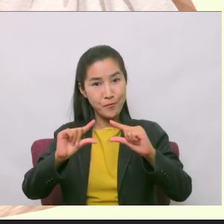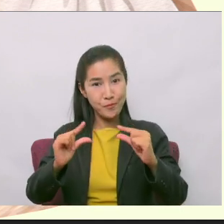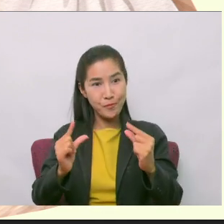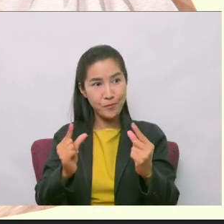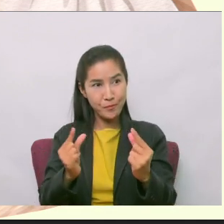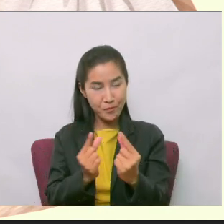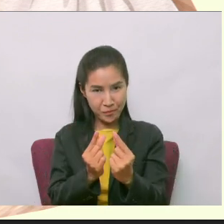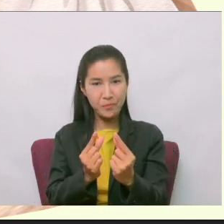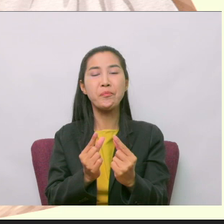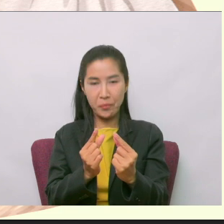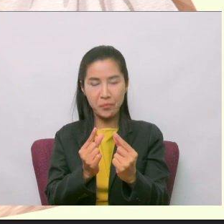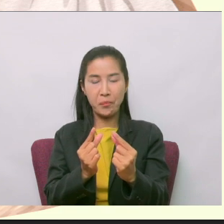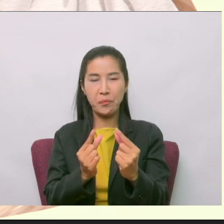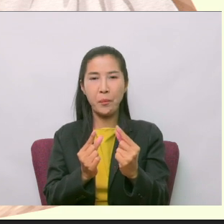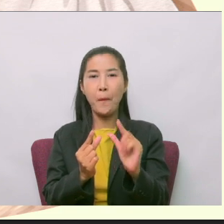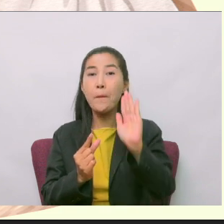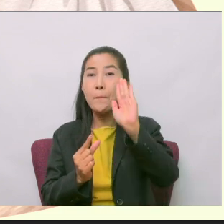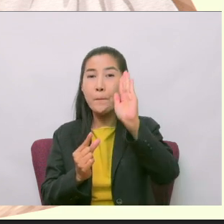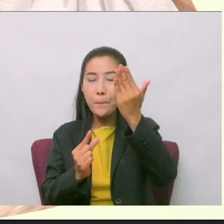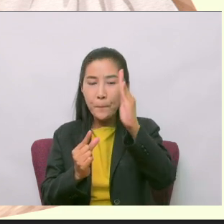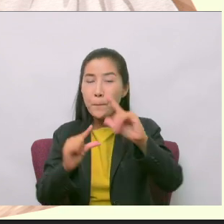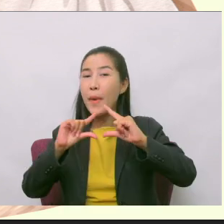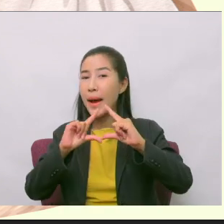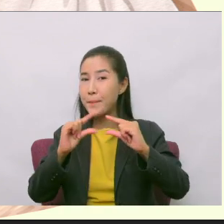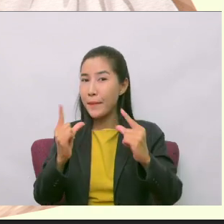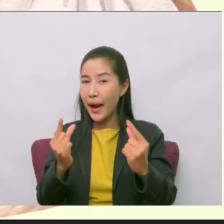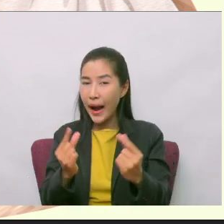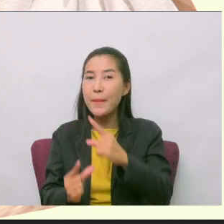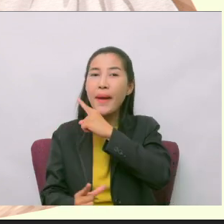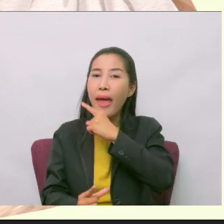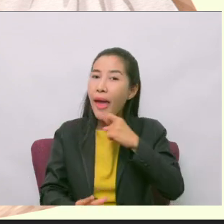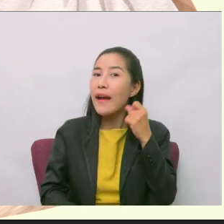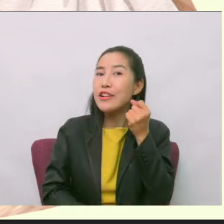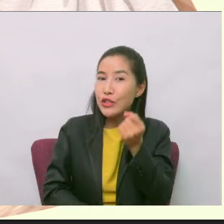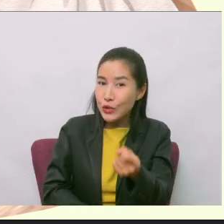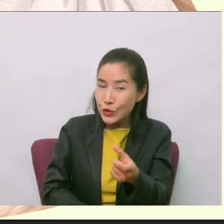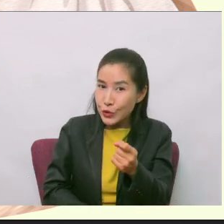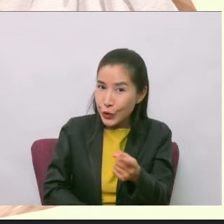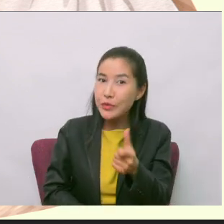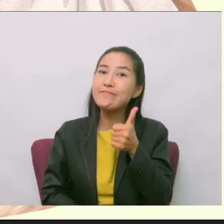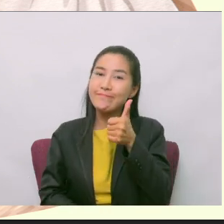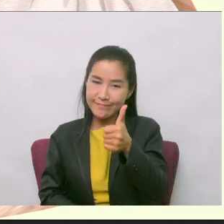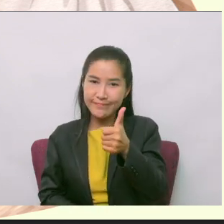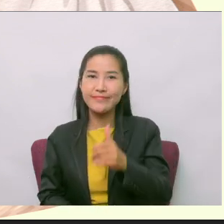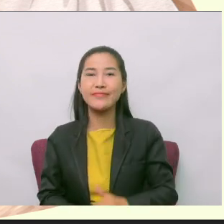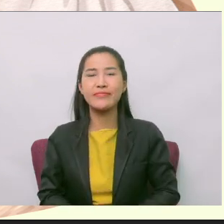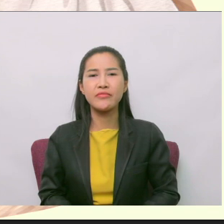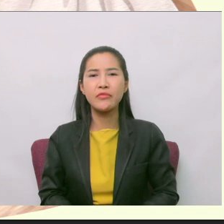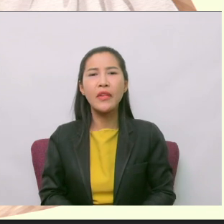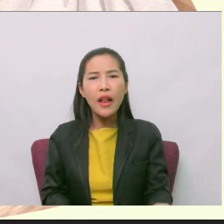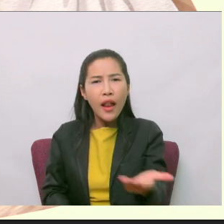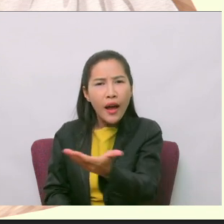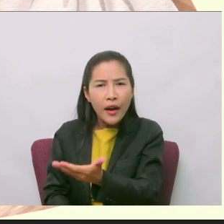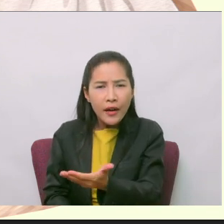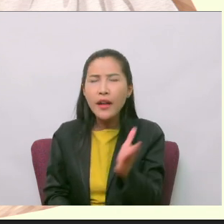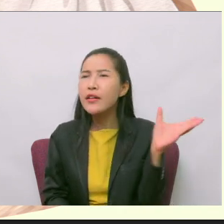ที่เป็นใบมะขามแห้งหรือใบมะขามสดก็ได้นะคะจะหลายๆท่านจะเคยได้ยินนะคะว่ามีส